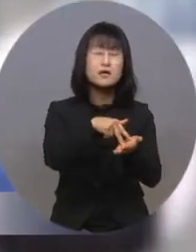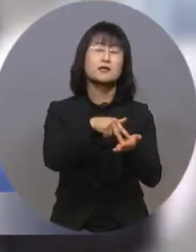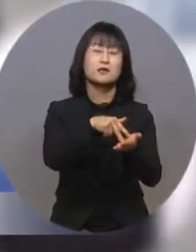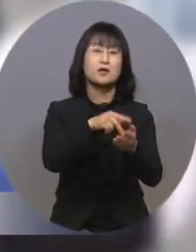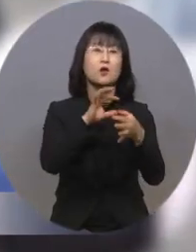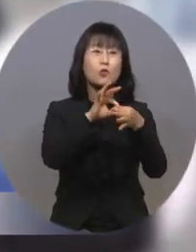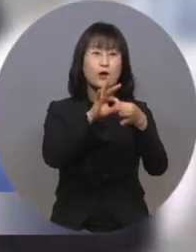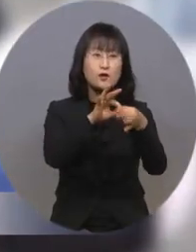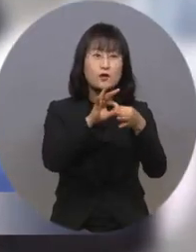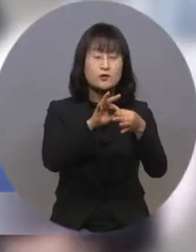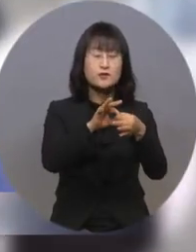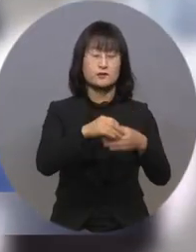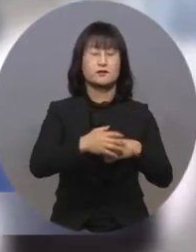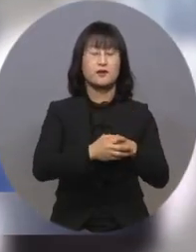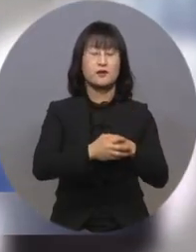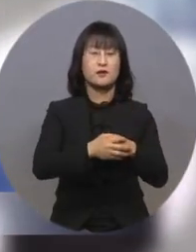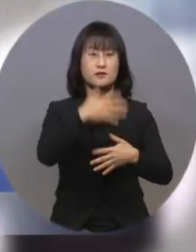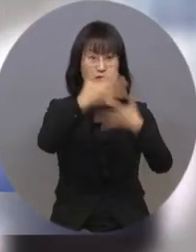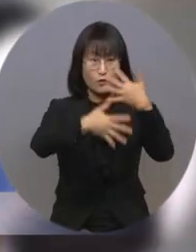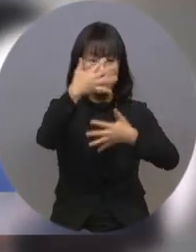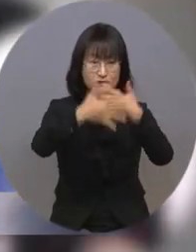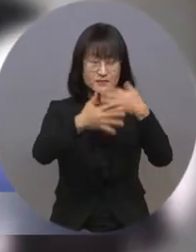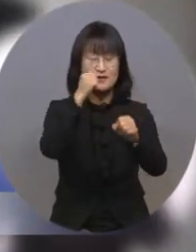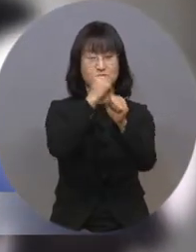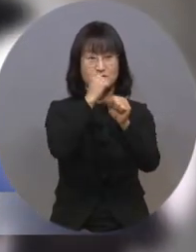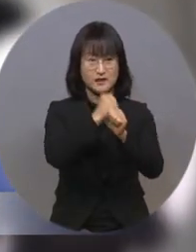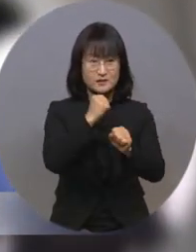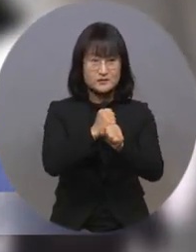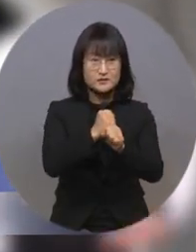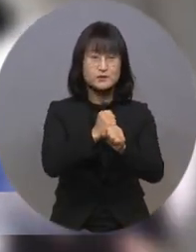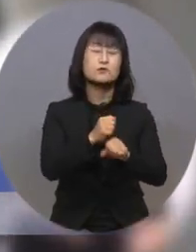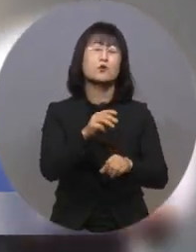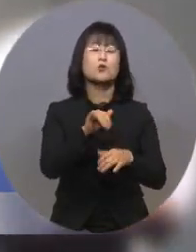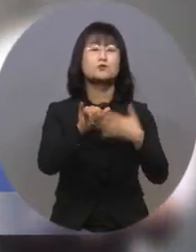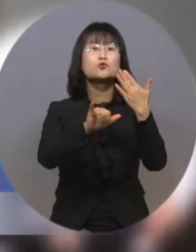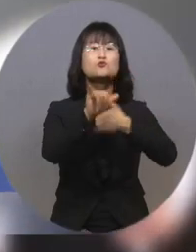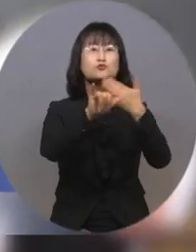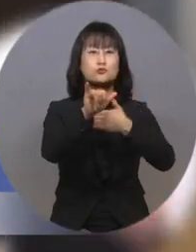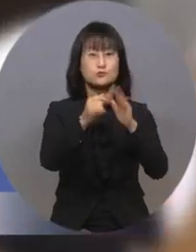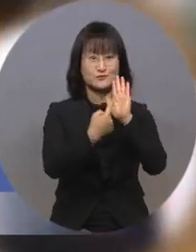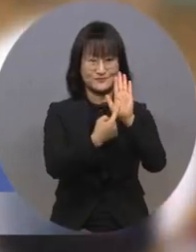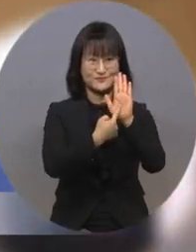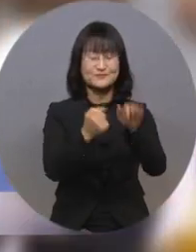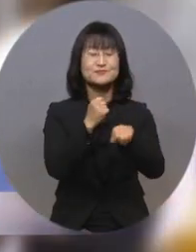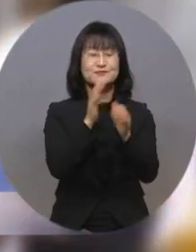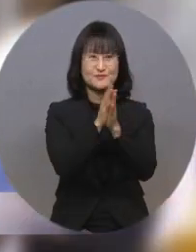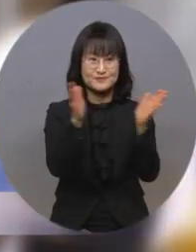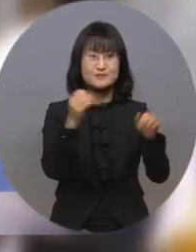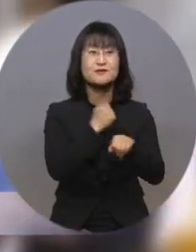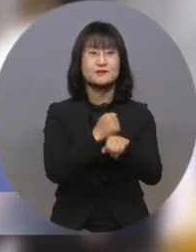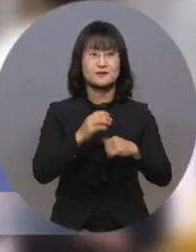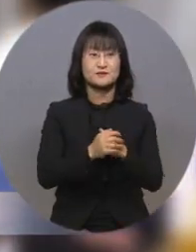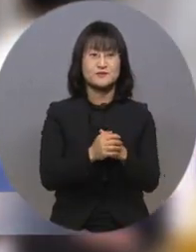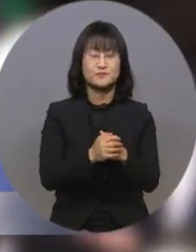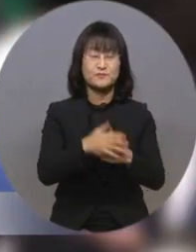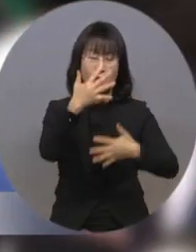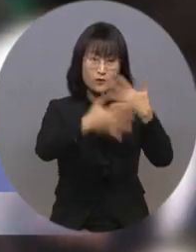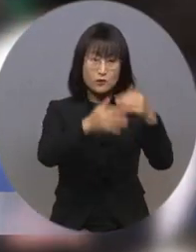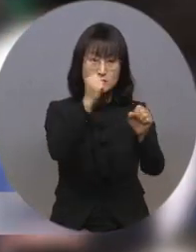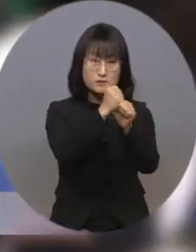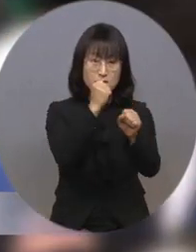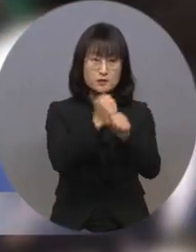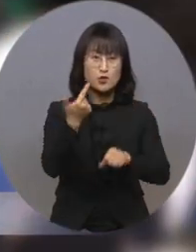씨와 응용 씨의 누림하우스 이야기를 제작해 유튜브에 방영하기 시작했습니다. 한편 이번 영상을